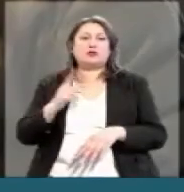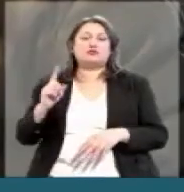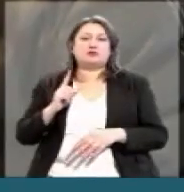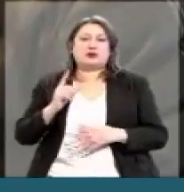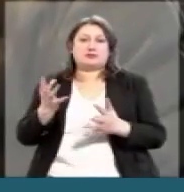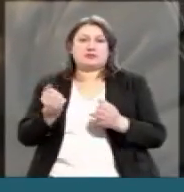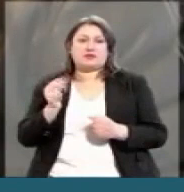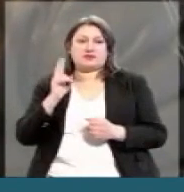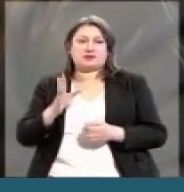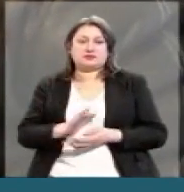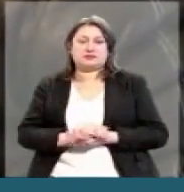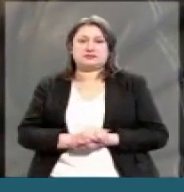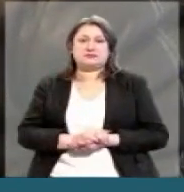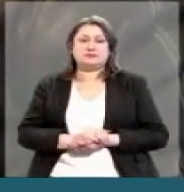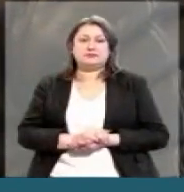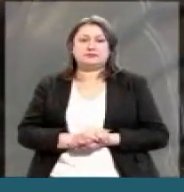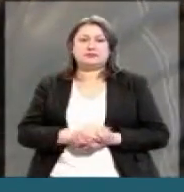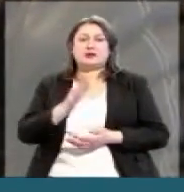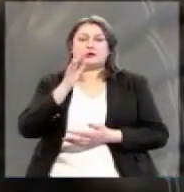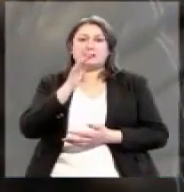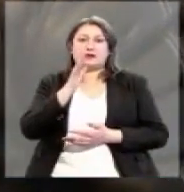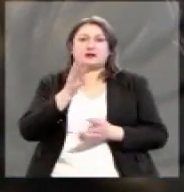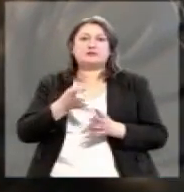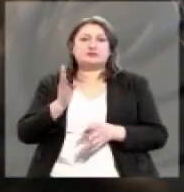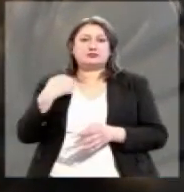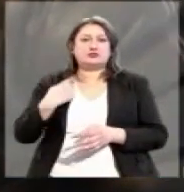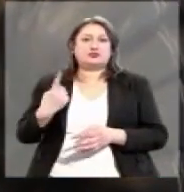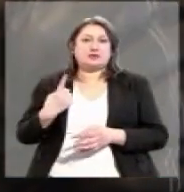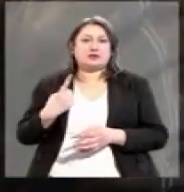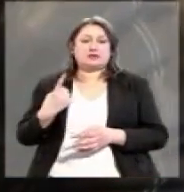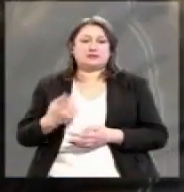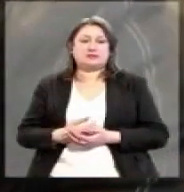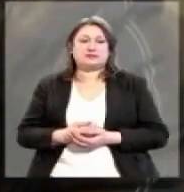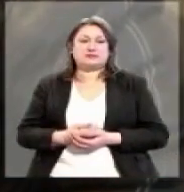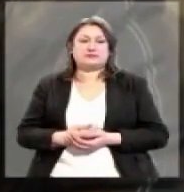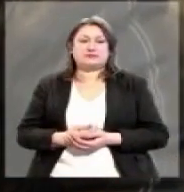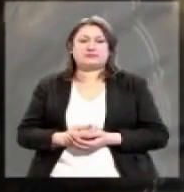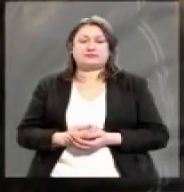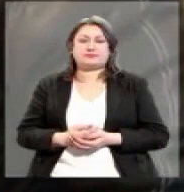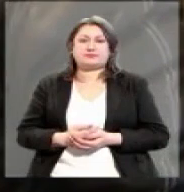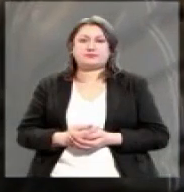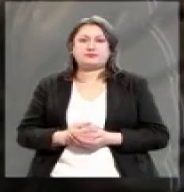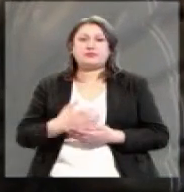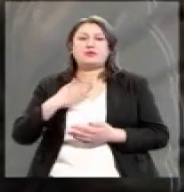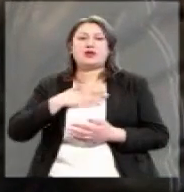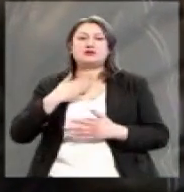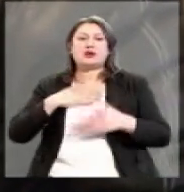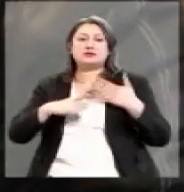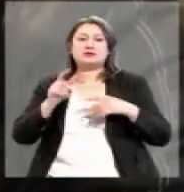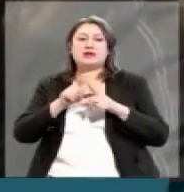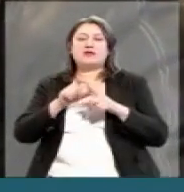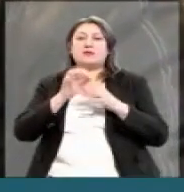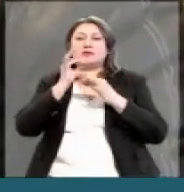атанды. Бәріне осы мемлекетімізге көп-көп рахмет. Осы мүмкіндік беріп отырғанға, көп бала ата-аналарға.